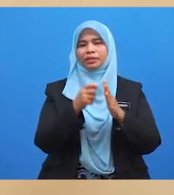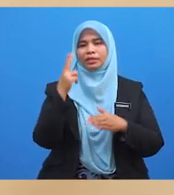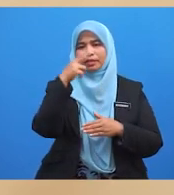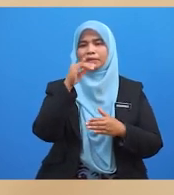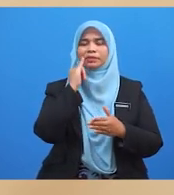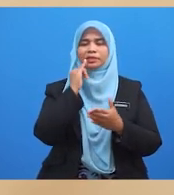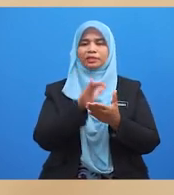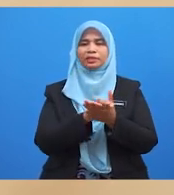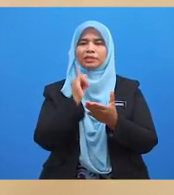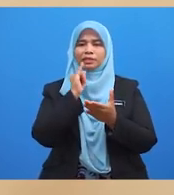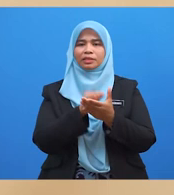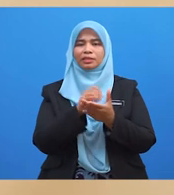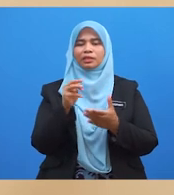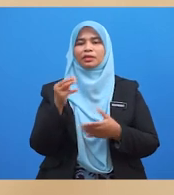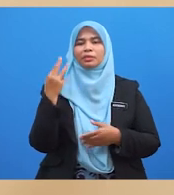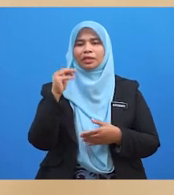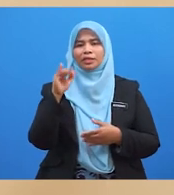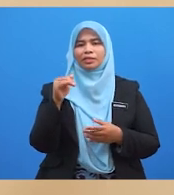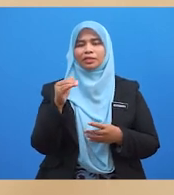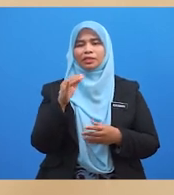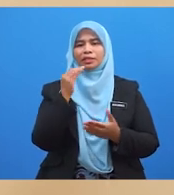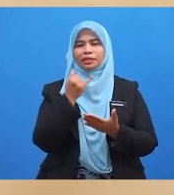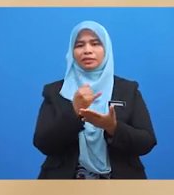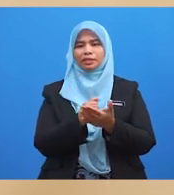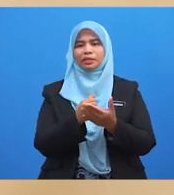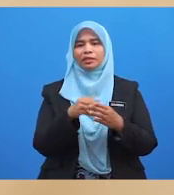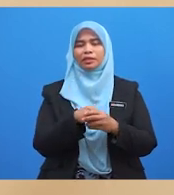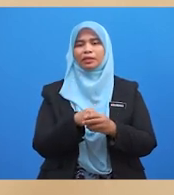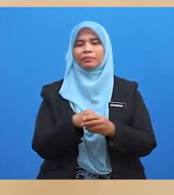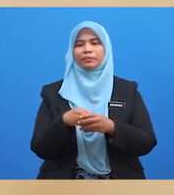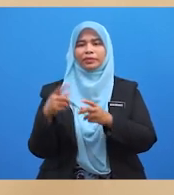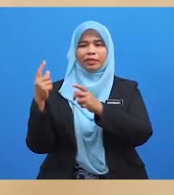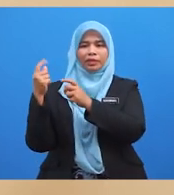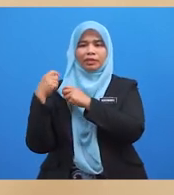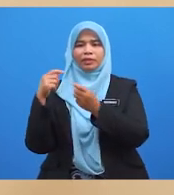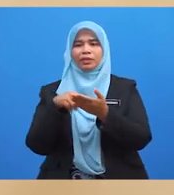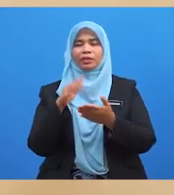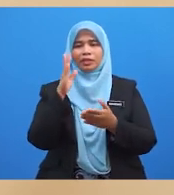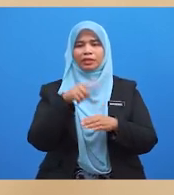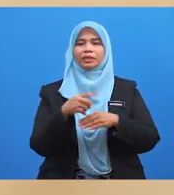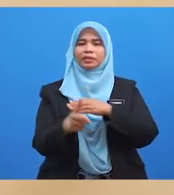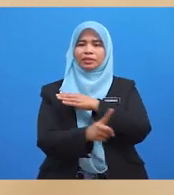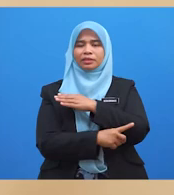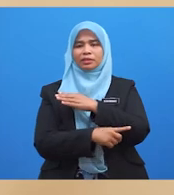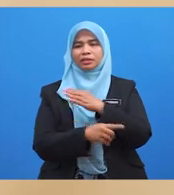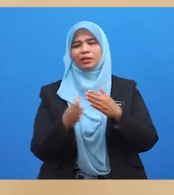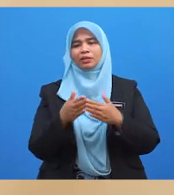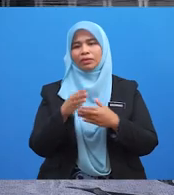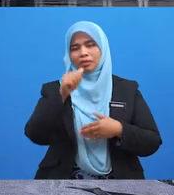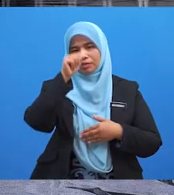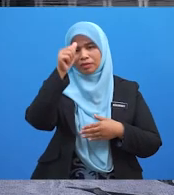isteri-isterinya. Mereka yang cuai dan zalim dalam memikul tanggungjawab ini akan diazab oleh Allah di